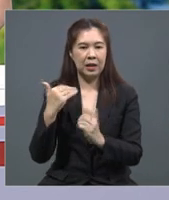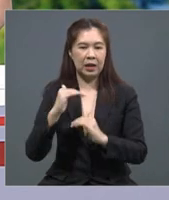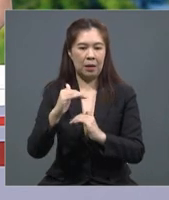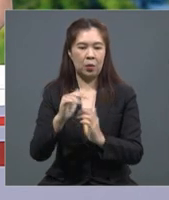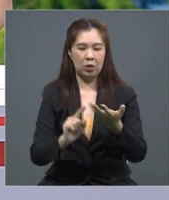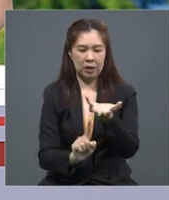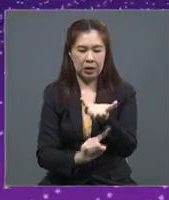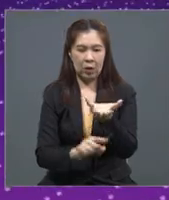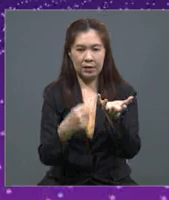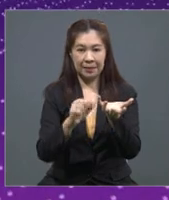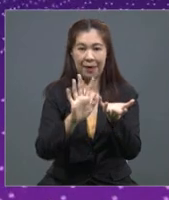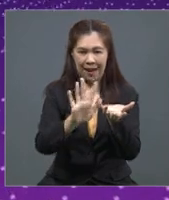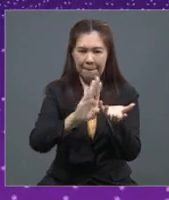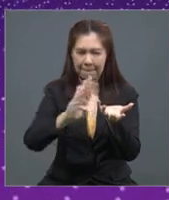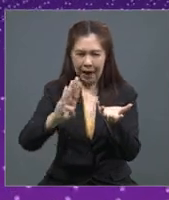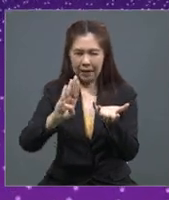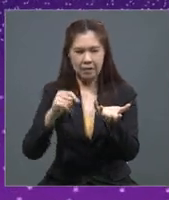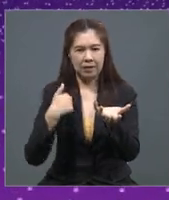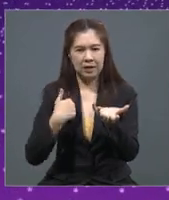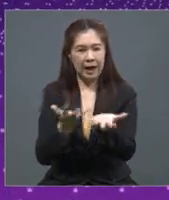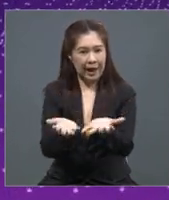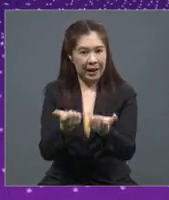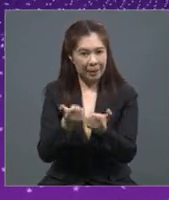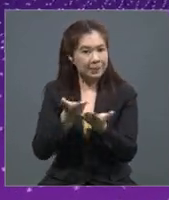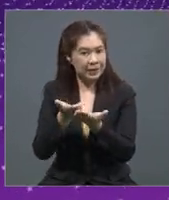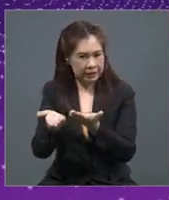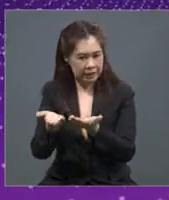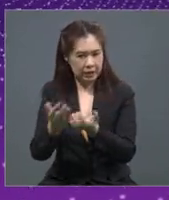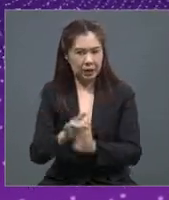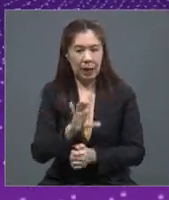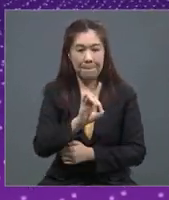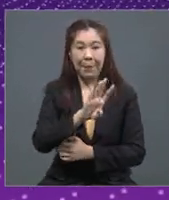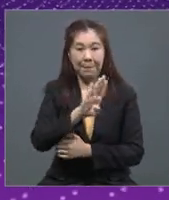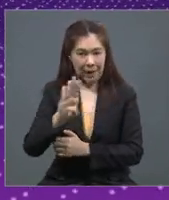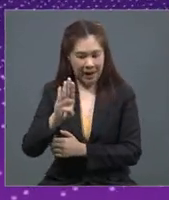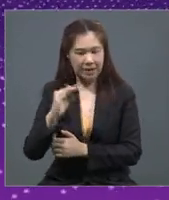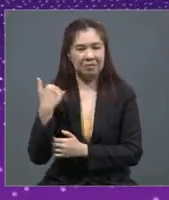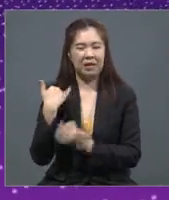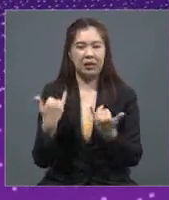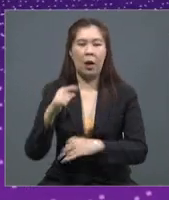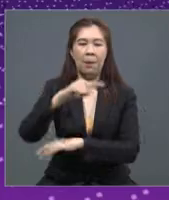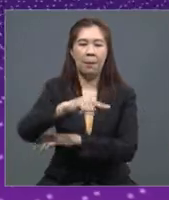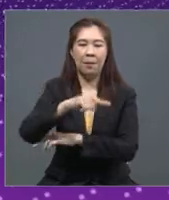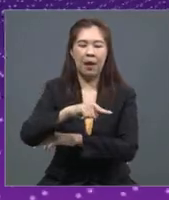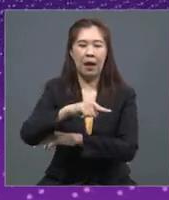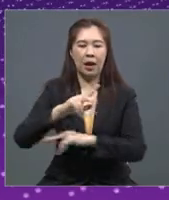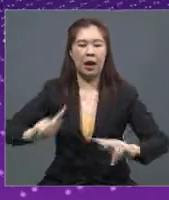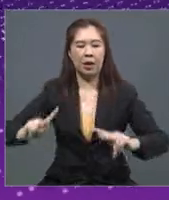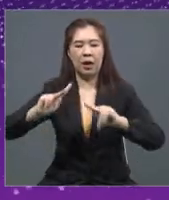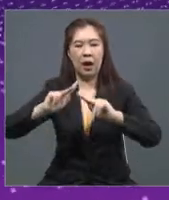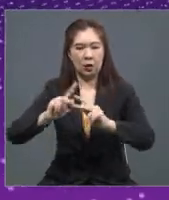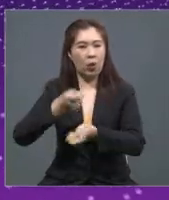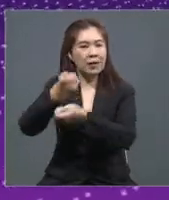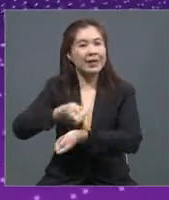กิโลกรัมละ 15บาทแต่ว่าปรับเป็นรับซื้อขั้นต่ำตั้งแต่ 8บาทนะคะบ่ายวันนี้ค่ะรัฐมนตรีว่าการกระทรวงเกษตรและ